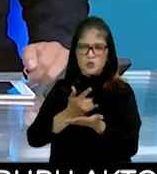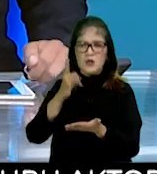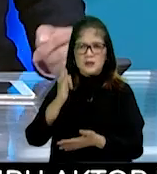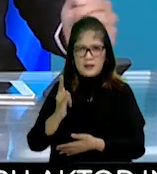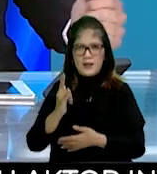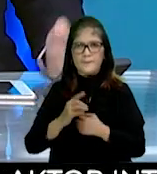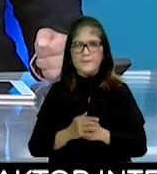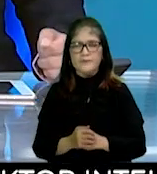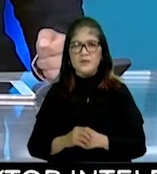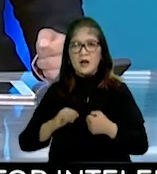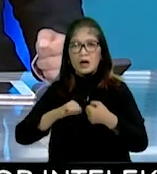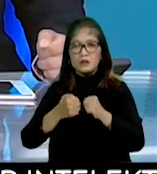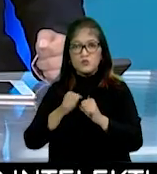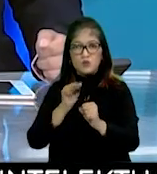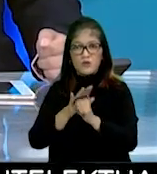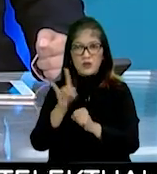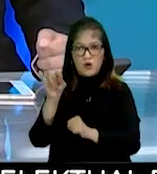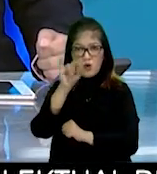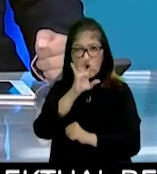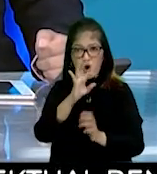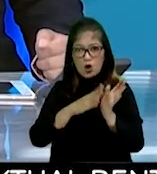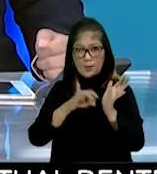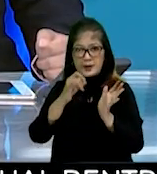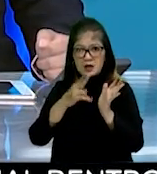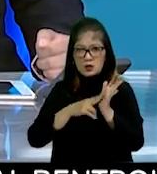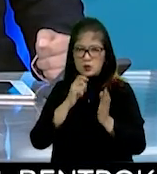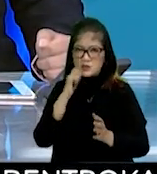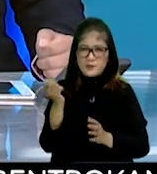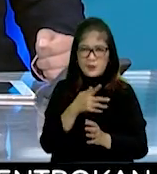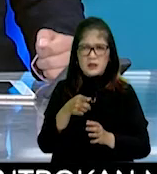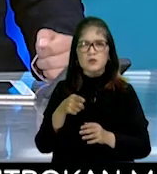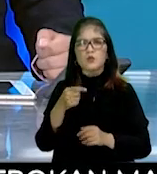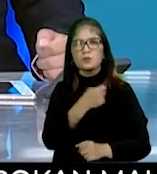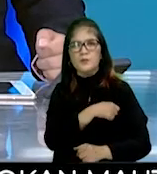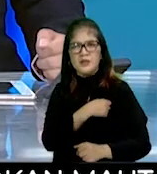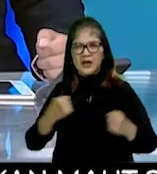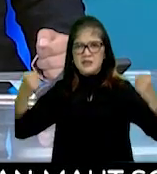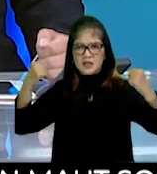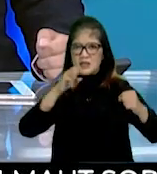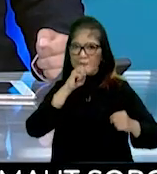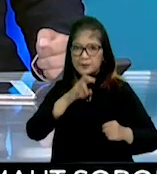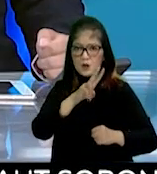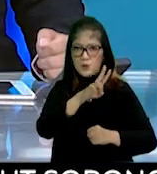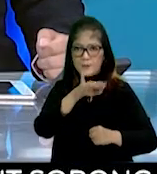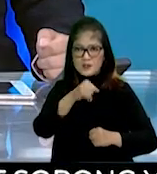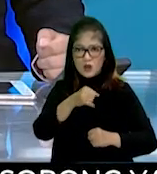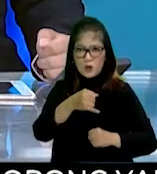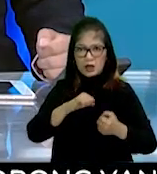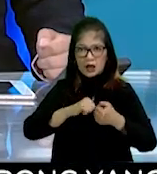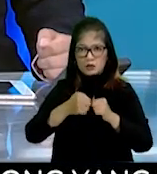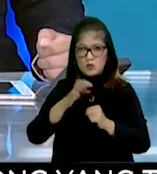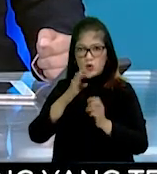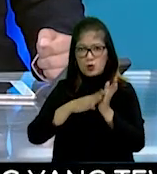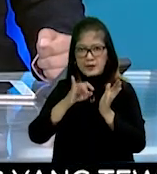Kasus COVID-19 varian Omikron menyebar dengan cepat. Data Kemenkes menyebutkan per 24 Januari, kasus varian Omikron telah mencapai